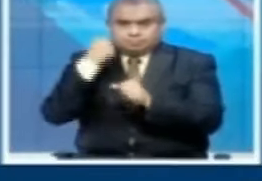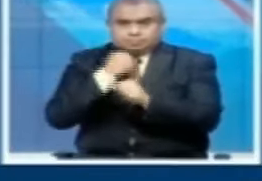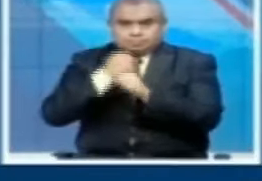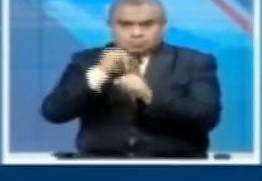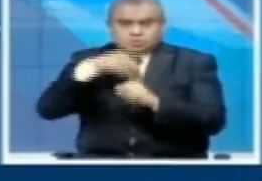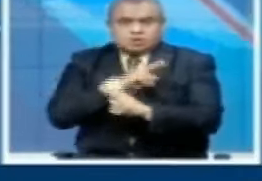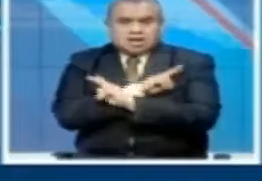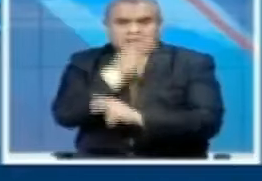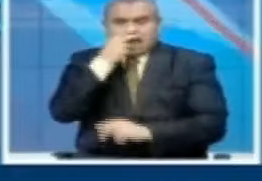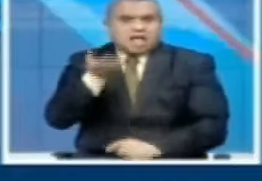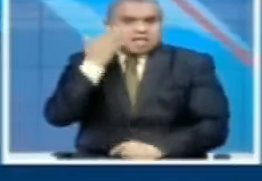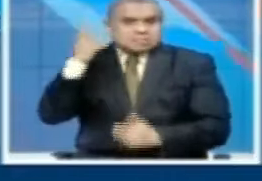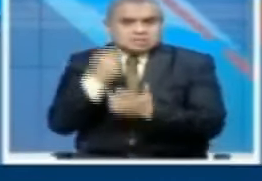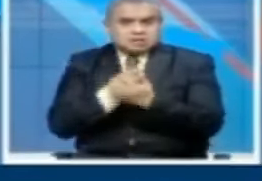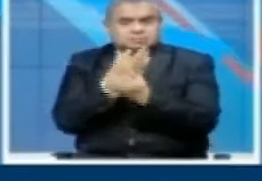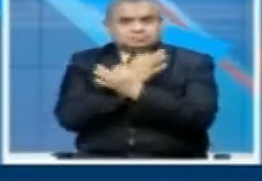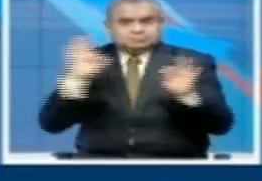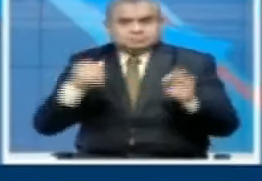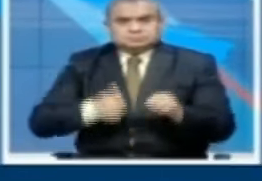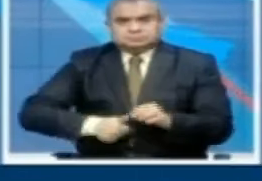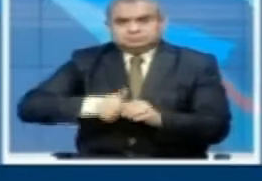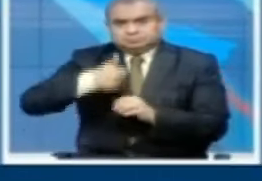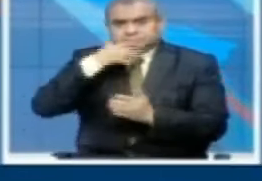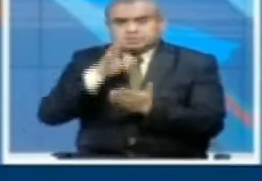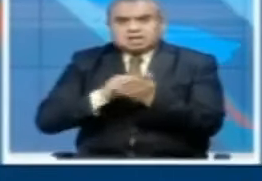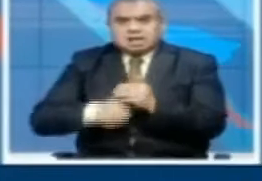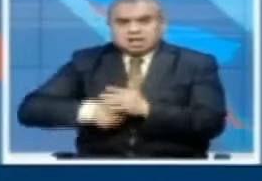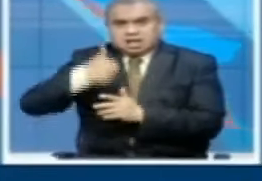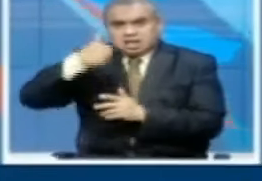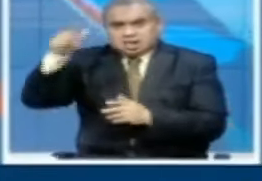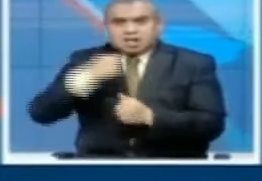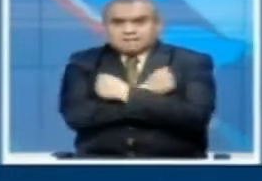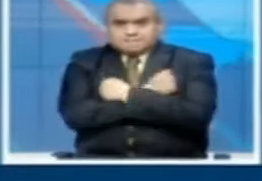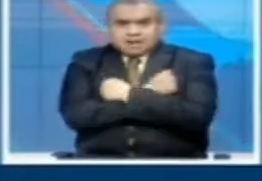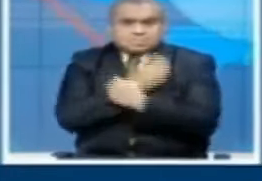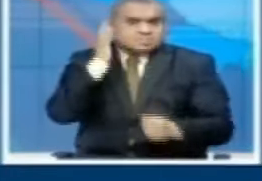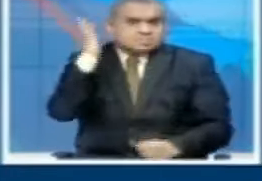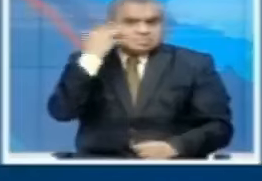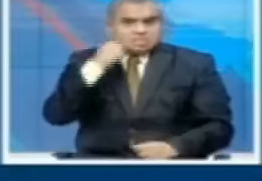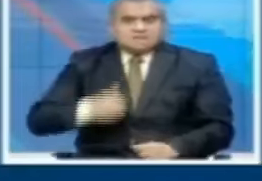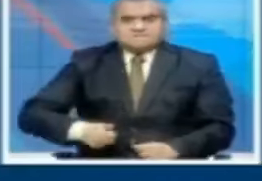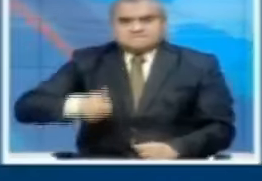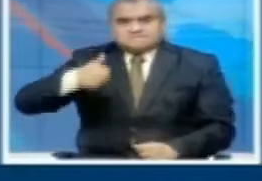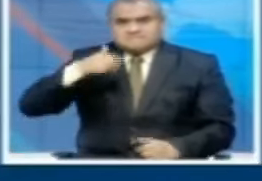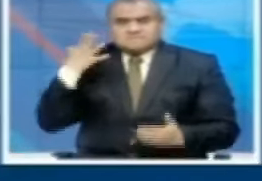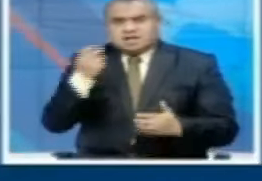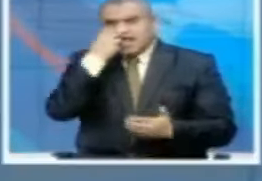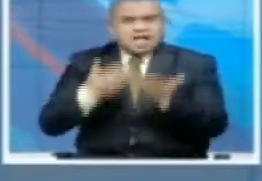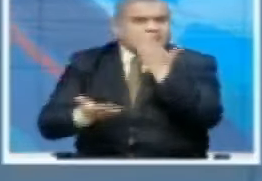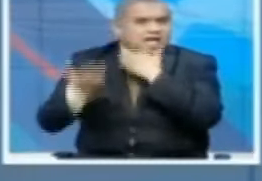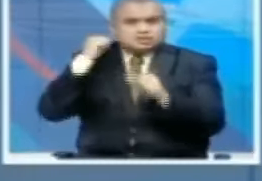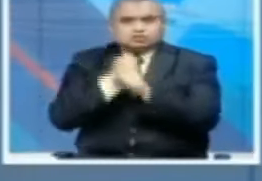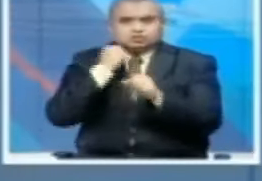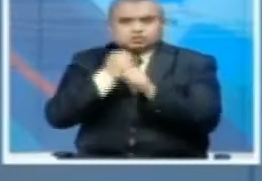التراثي الكبير في شتى مناحي الحياة، مشيرا إلى أن متحف التراث يجسد مفردات التراث